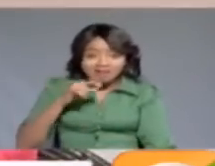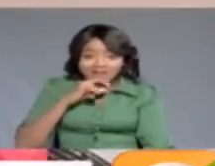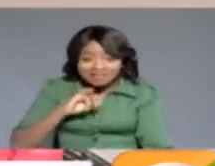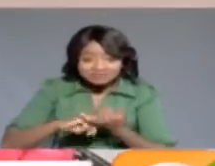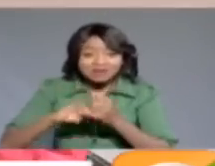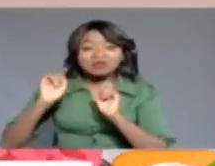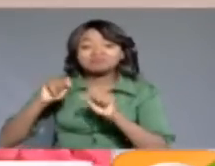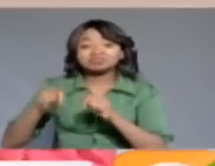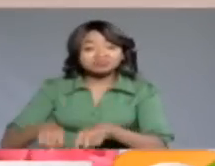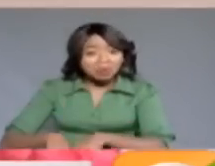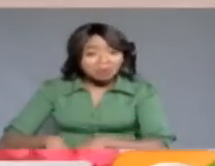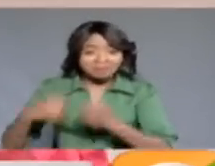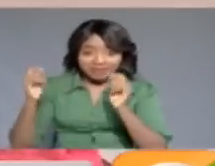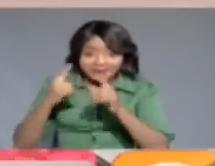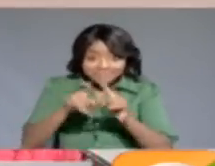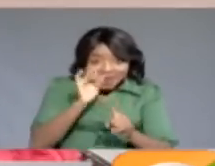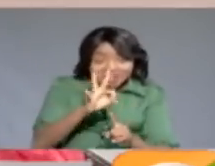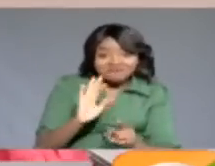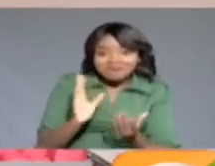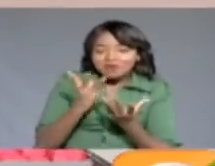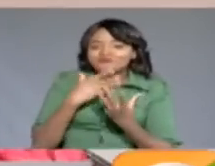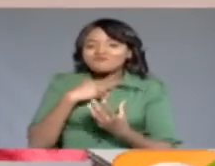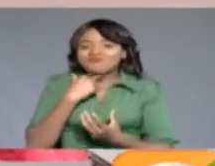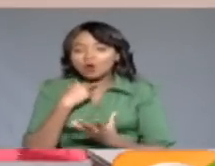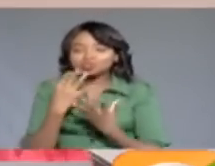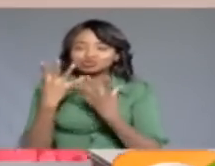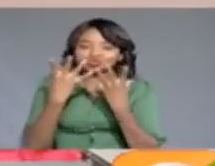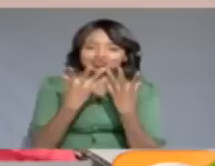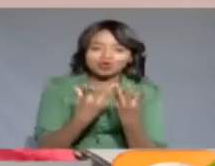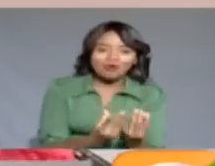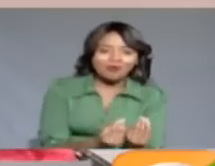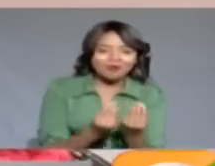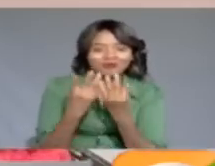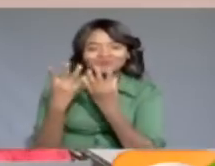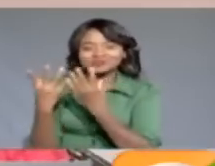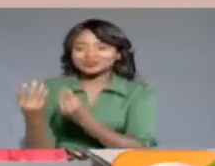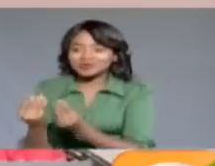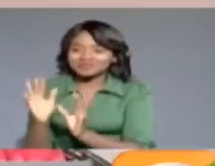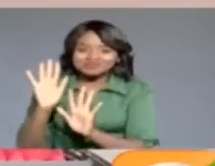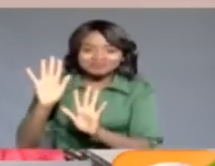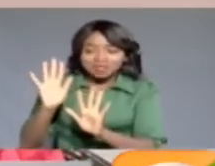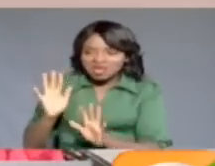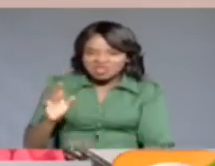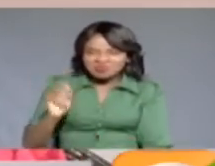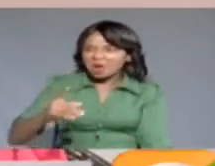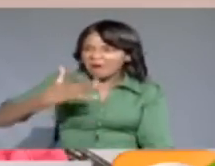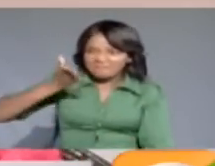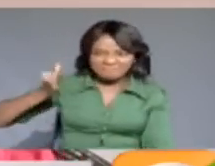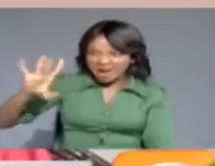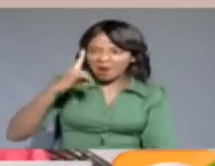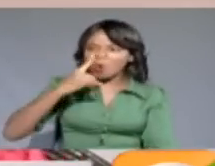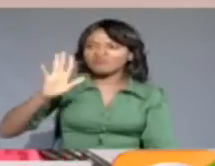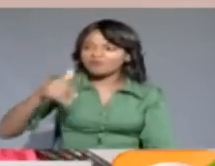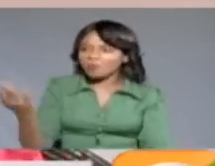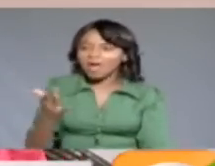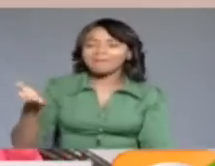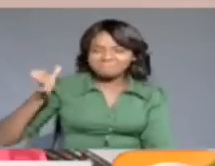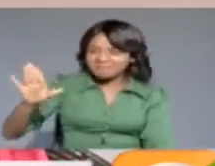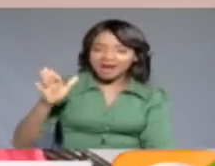bwana atakaa siku moja akusikize. Kwa hivyo tabia ya kusema rudi pale ulipotoka, unaenda kabisa